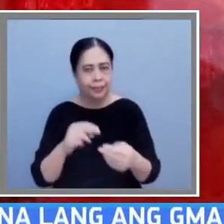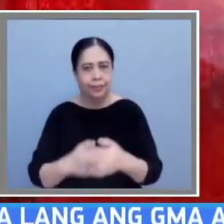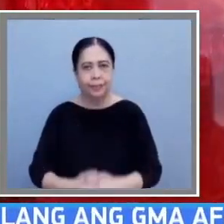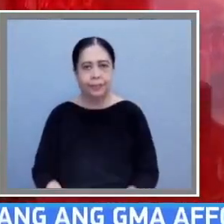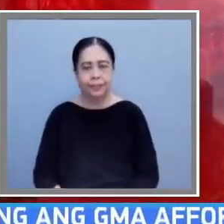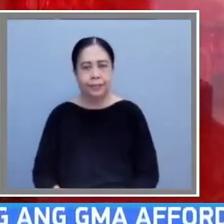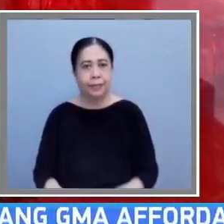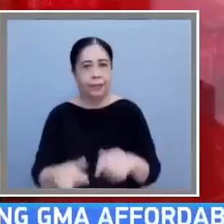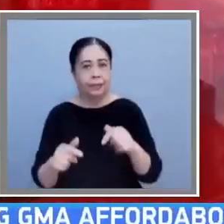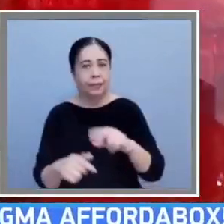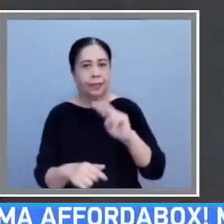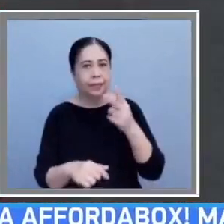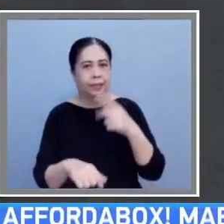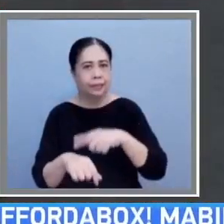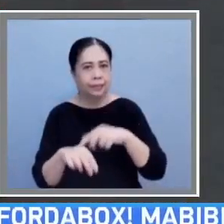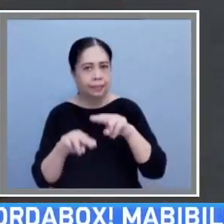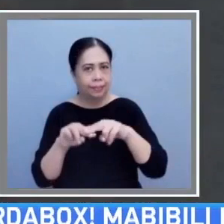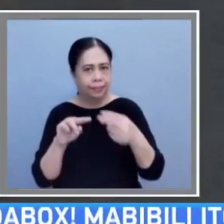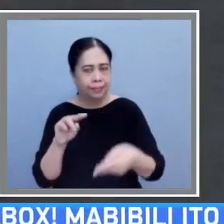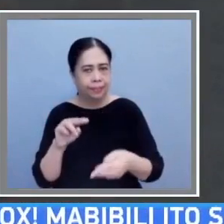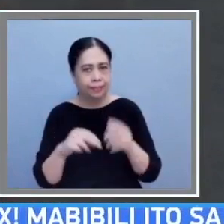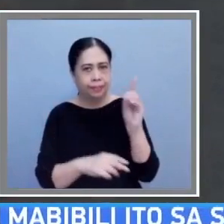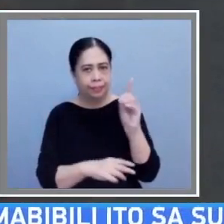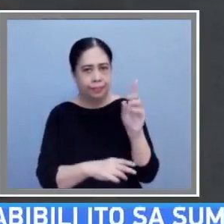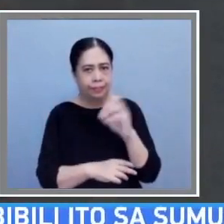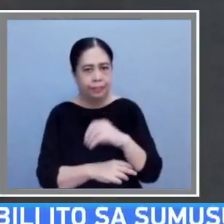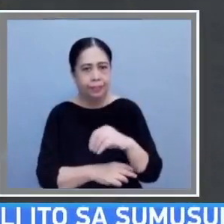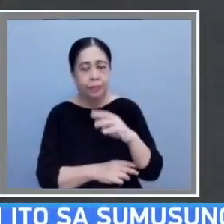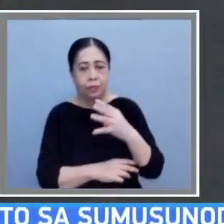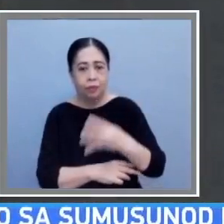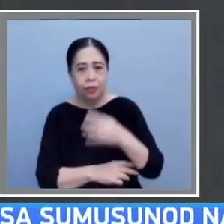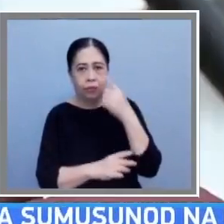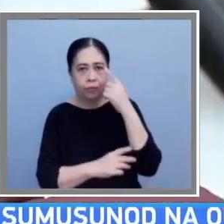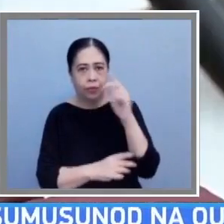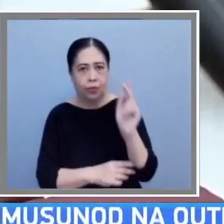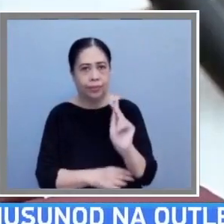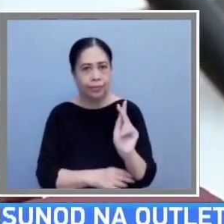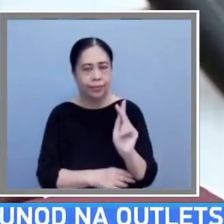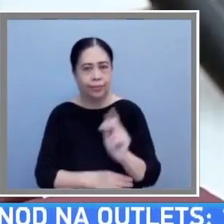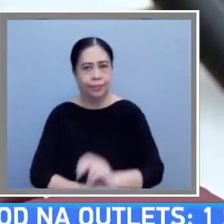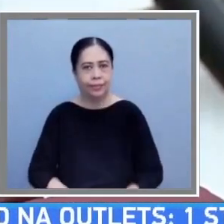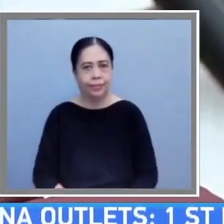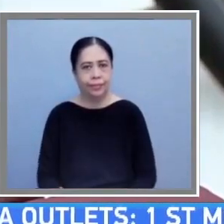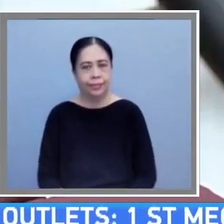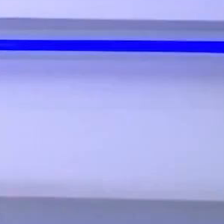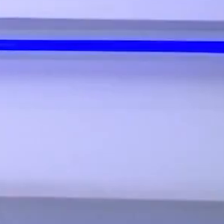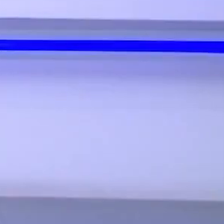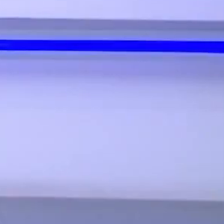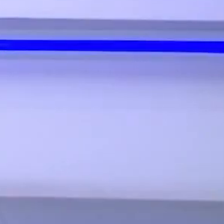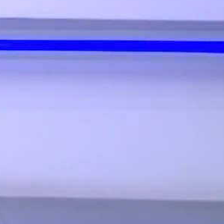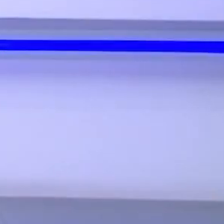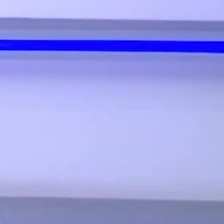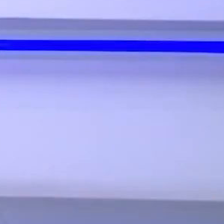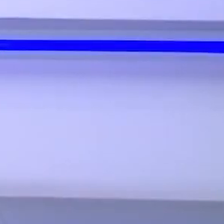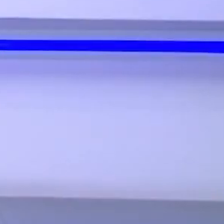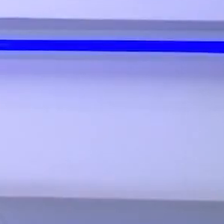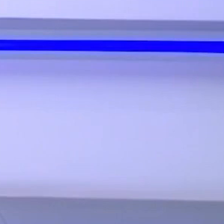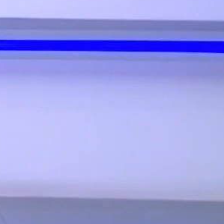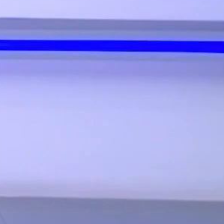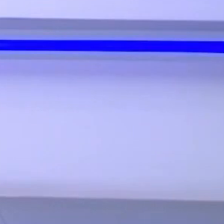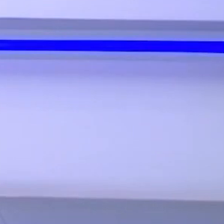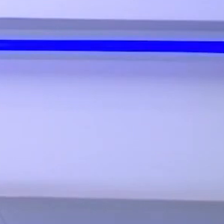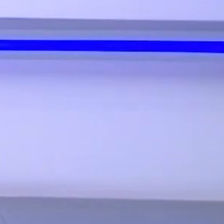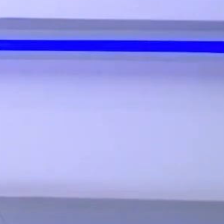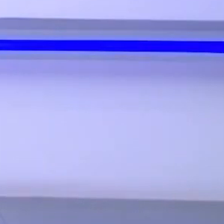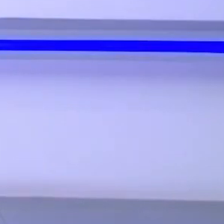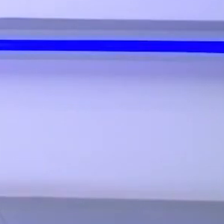ikalawang sunod na rollback ng diesel at ikaapat naman para sa kerosine balita ako may tututukan